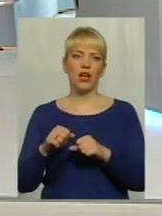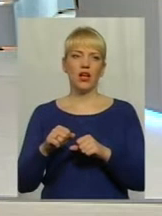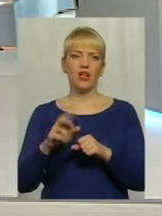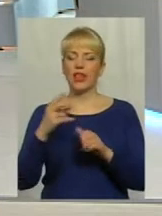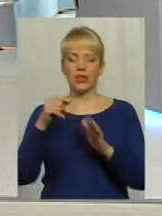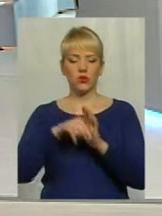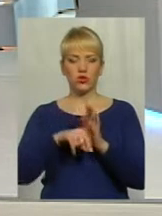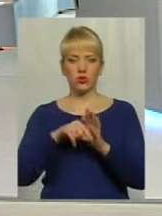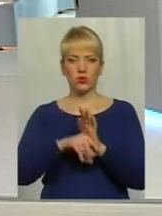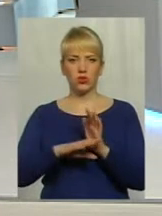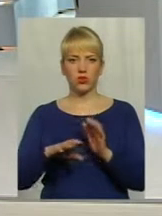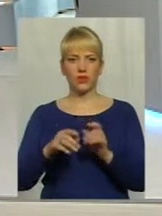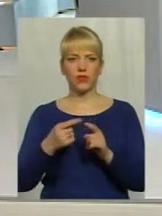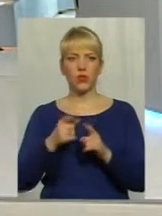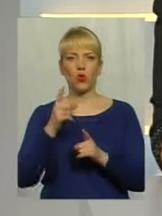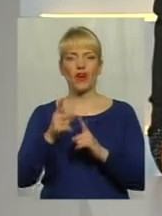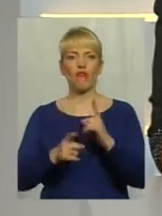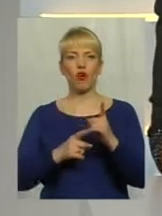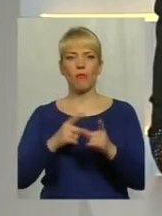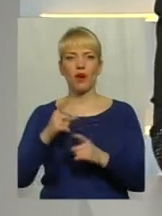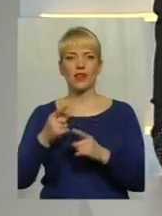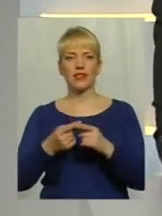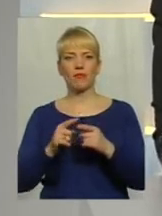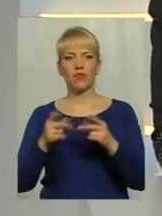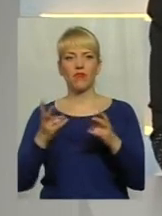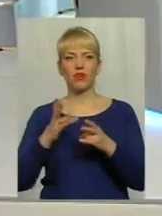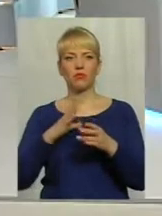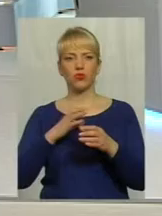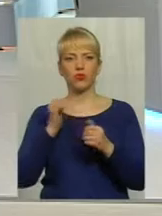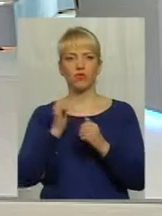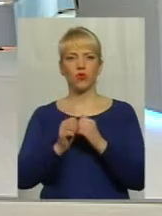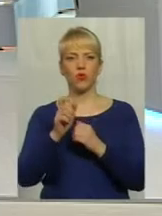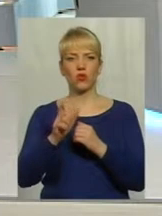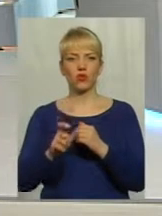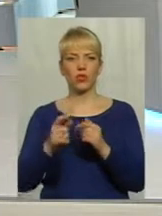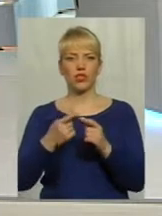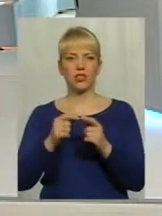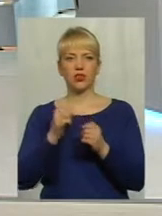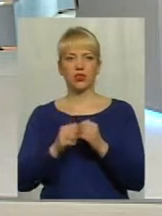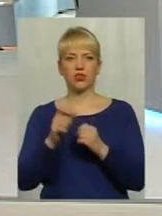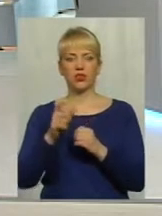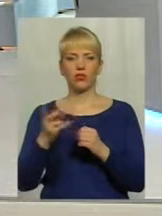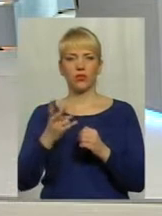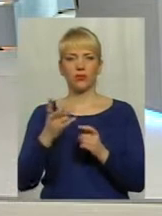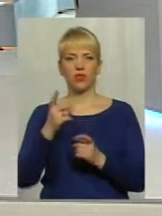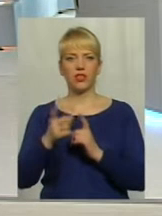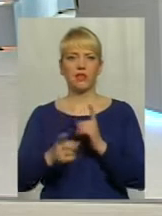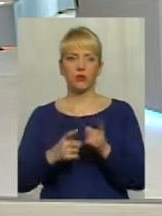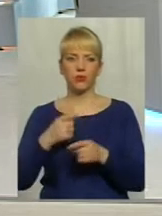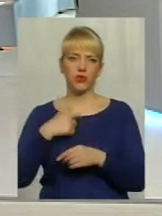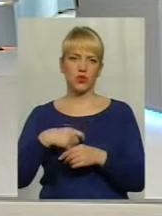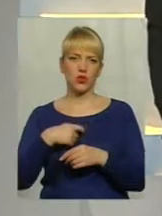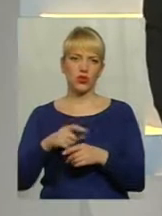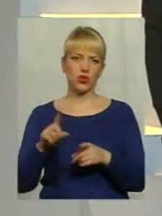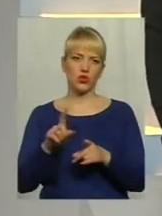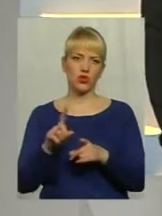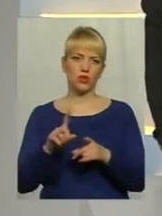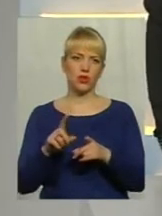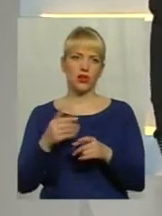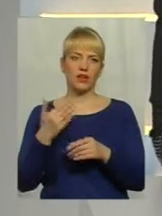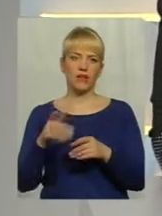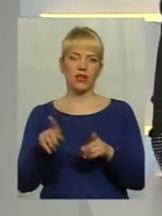суті. Адже реформація повинна бути в кожному. Тобто це кожна людина має реформувати себе, або для того, щоб ми так